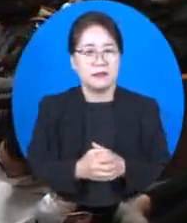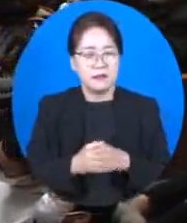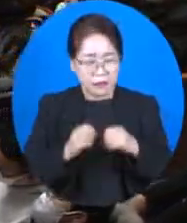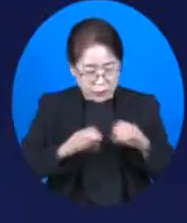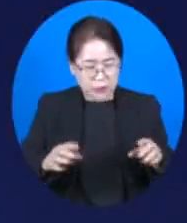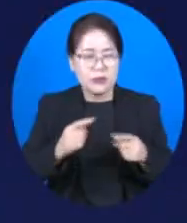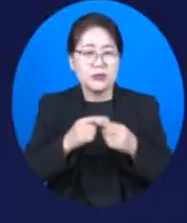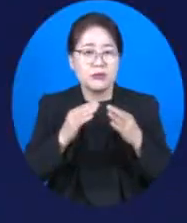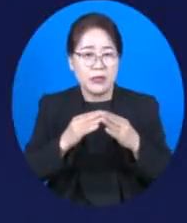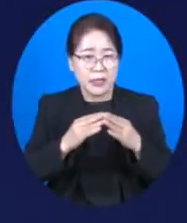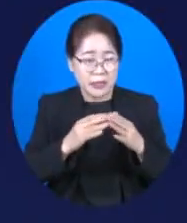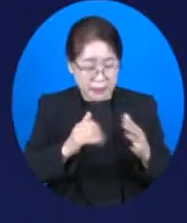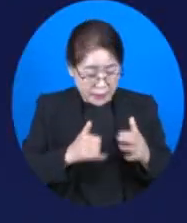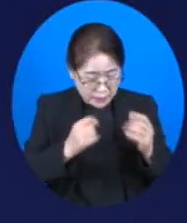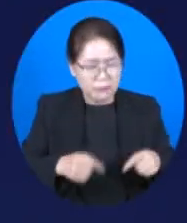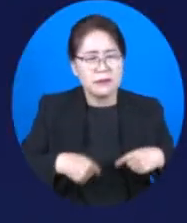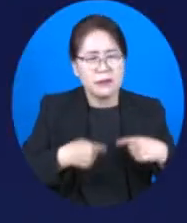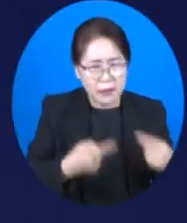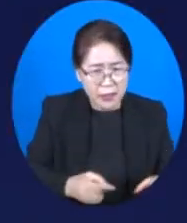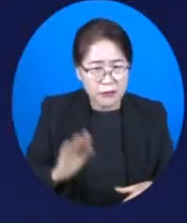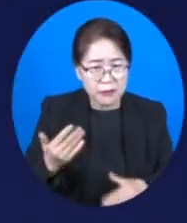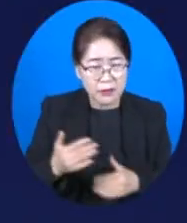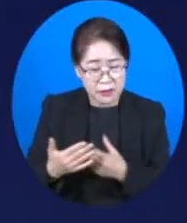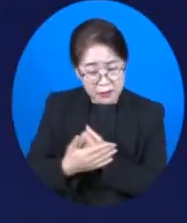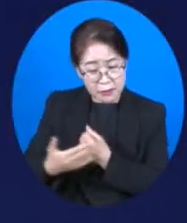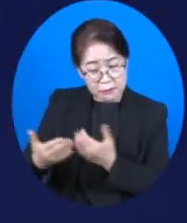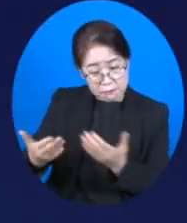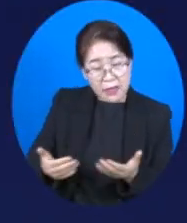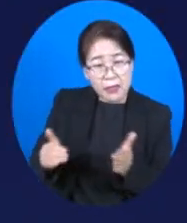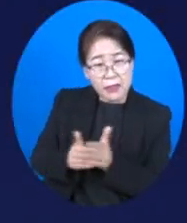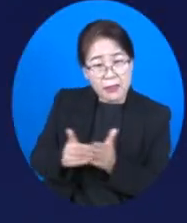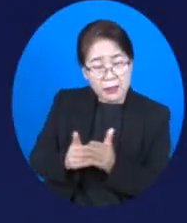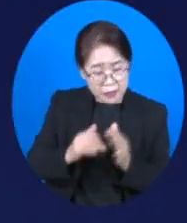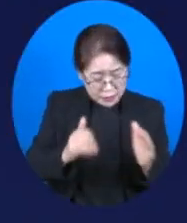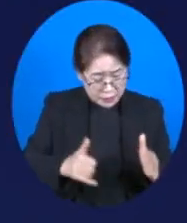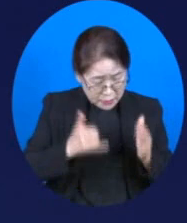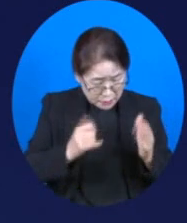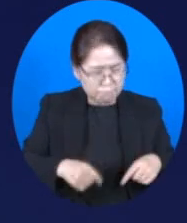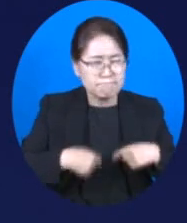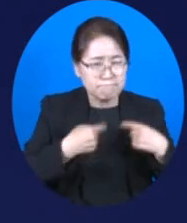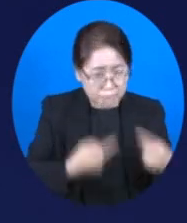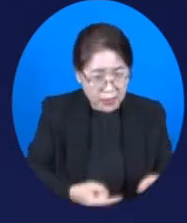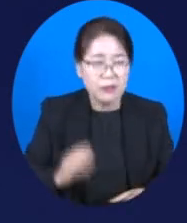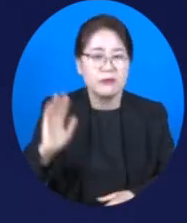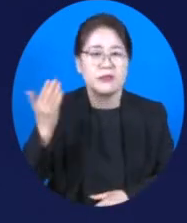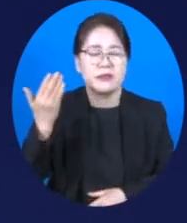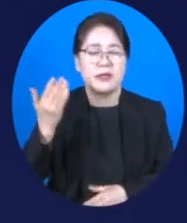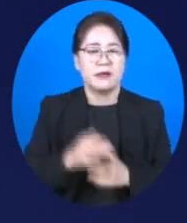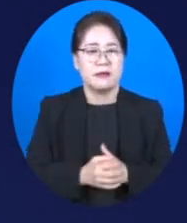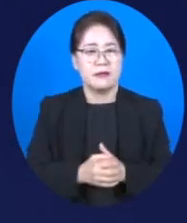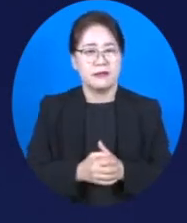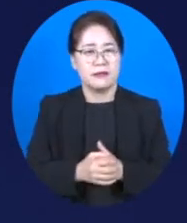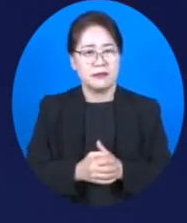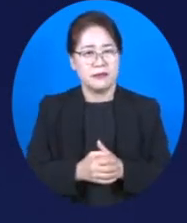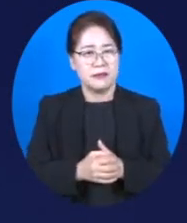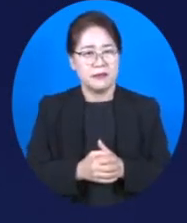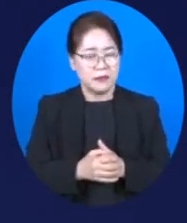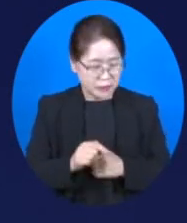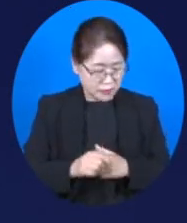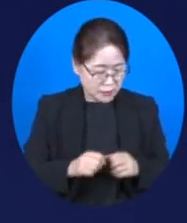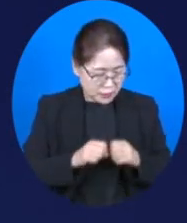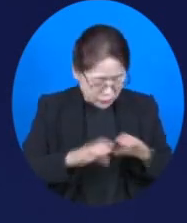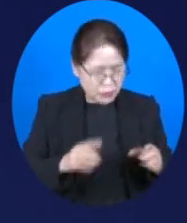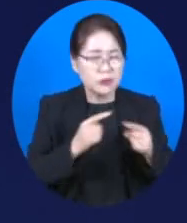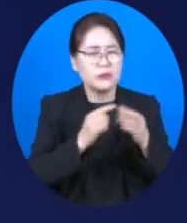교회로 나아가라는 것이에요. 은혜를 받았으면 다시 세상으로 나아가라는 것입니다. 세상 속으로 들어가서